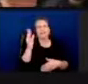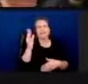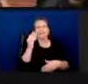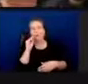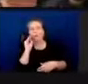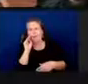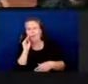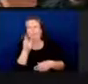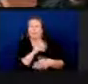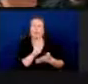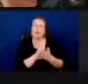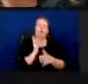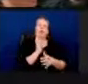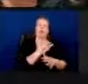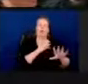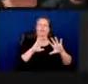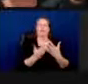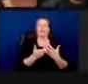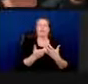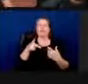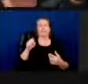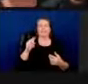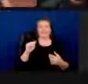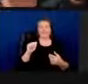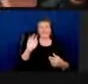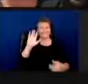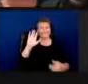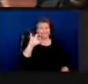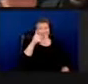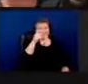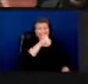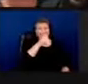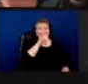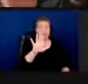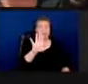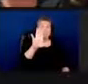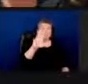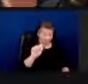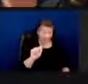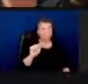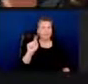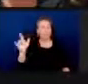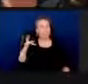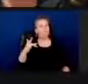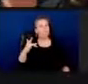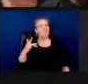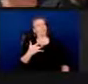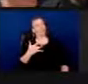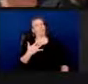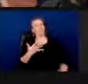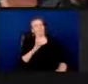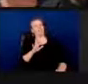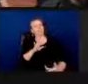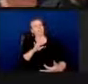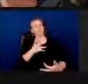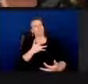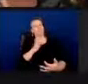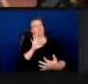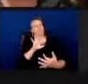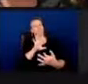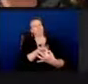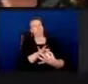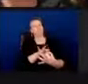فتخيلوا مثل هذه الأشياء حتى إذا ما كانت غير مهمة